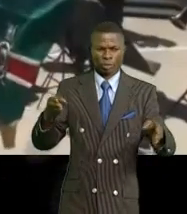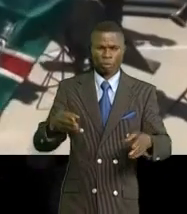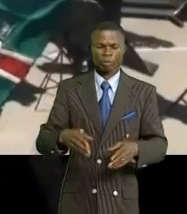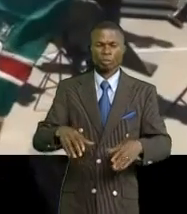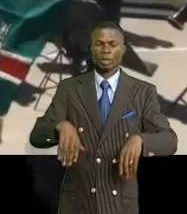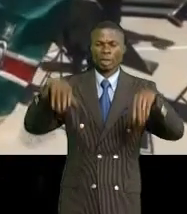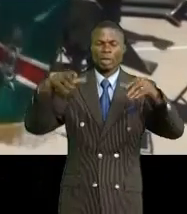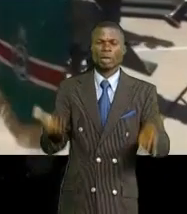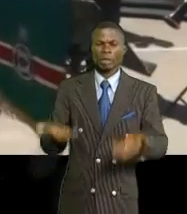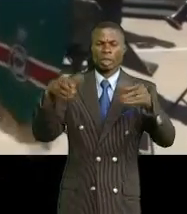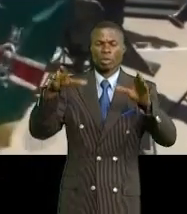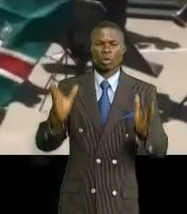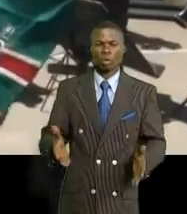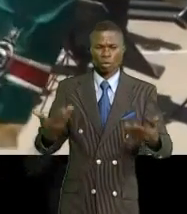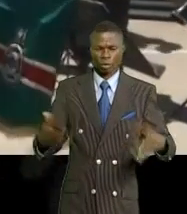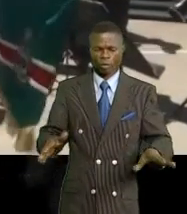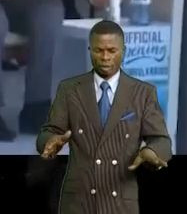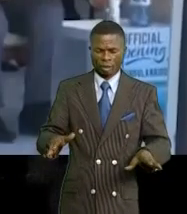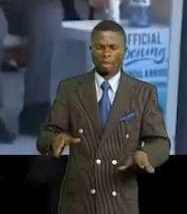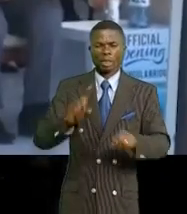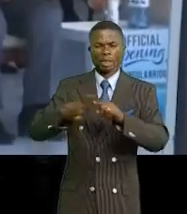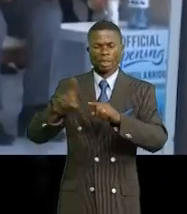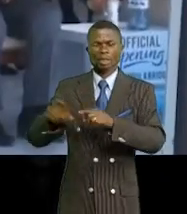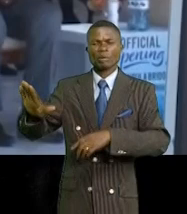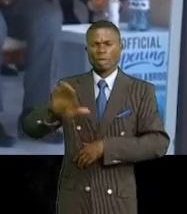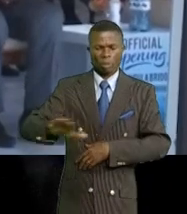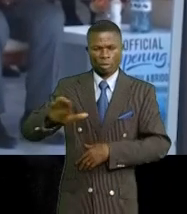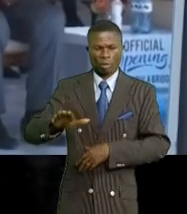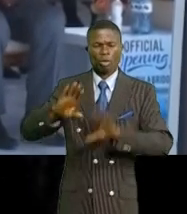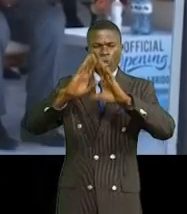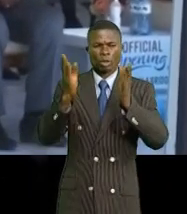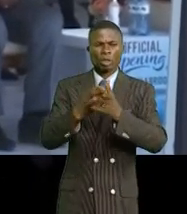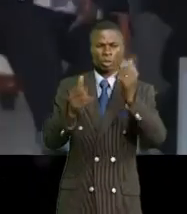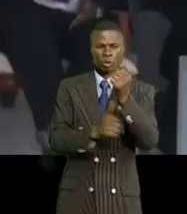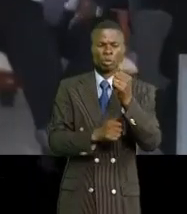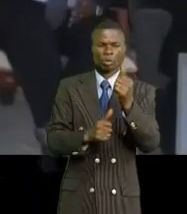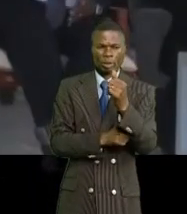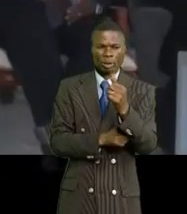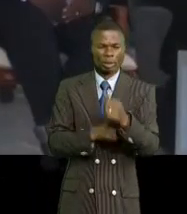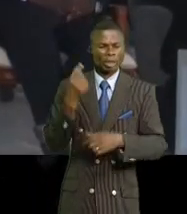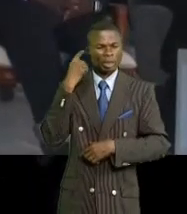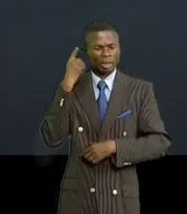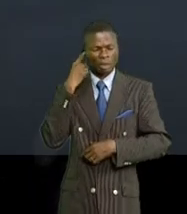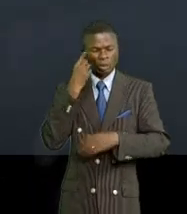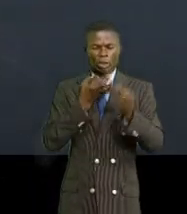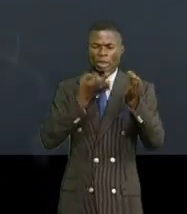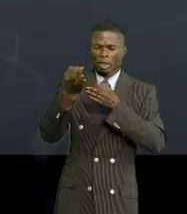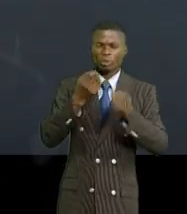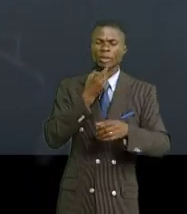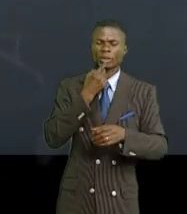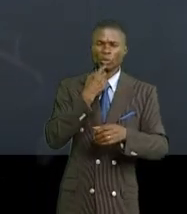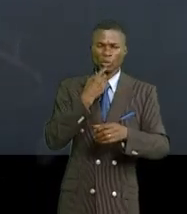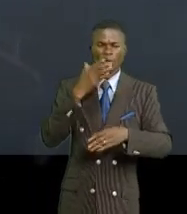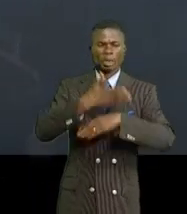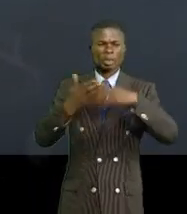de la SADC, du Botswana et la Zambie, l'assistance a été priée de suivre la vidéo retraçant la péripétie de la